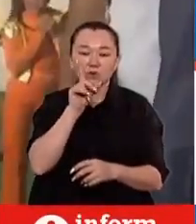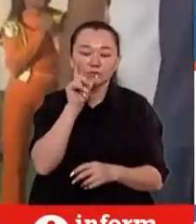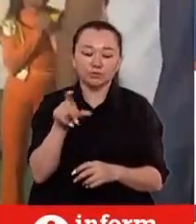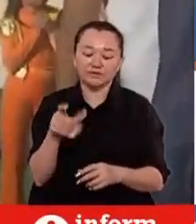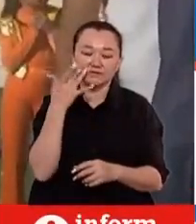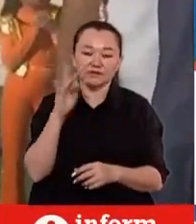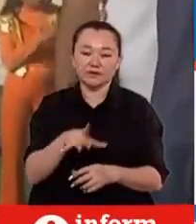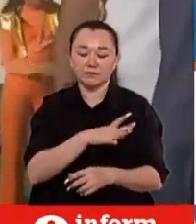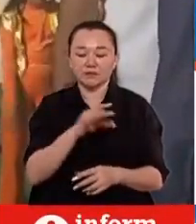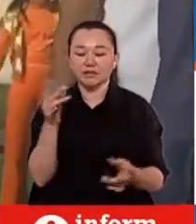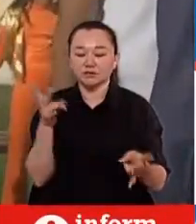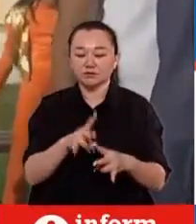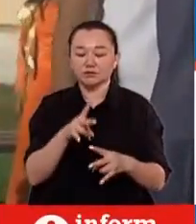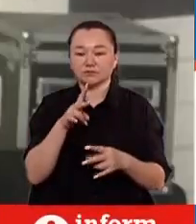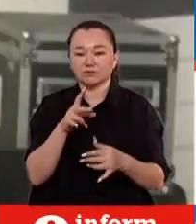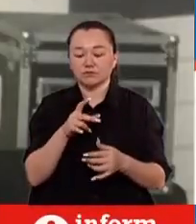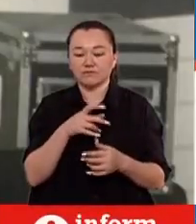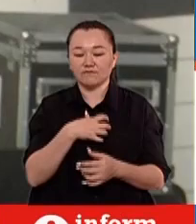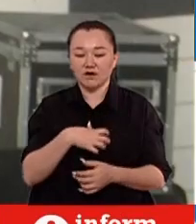всегда были и остаются в приоритете.